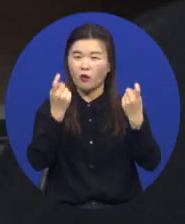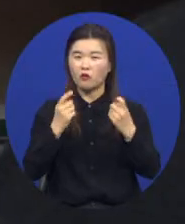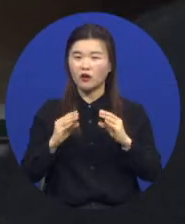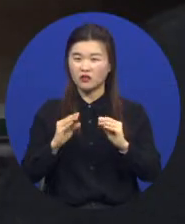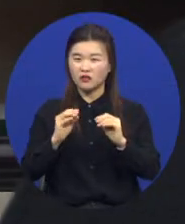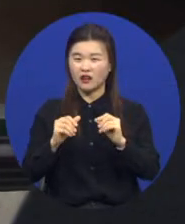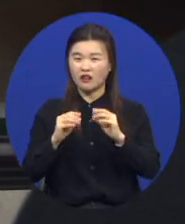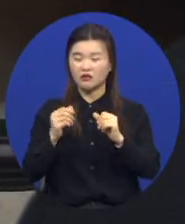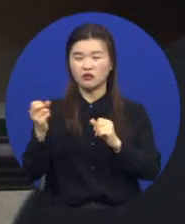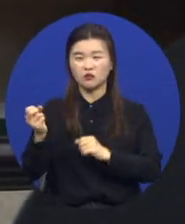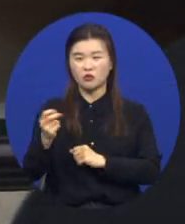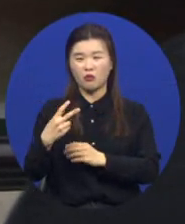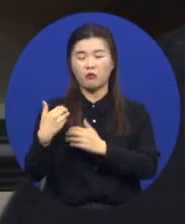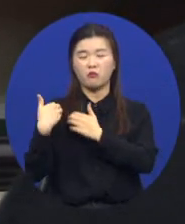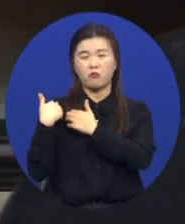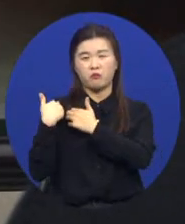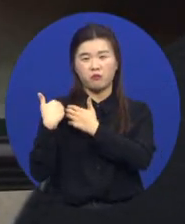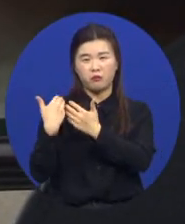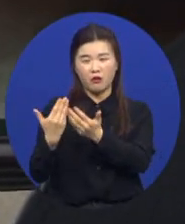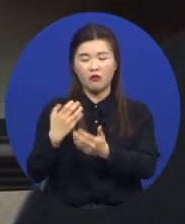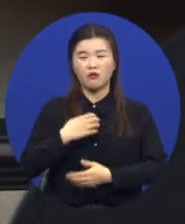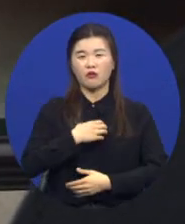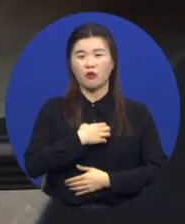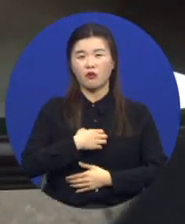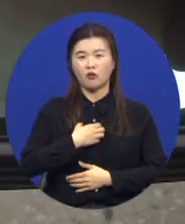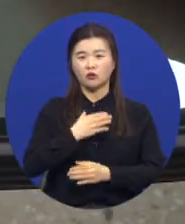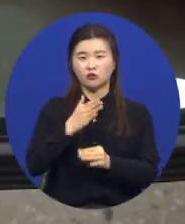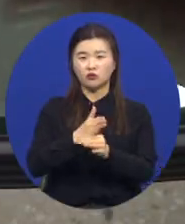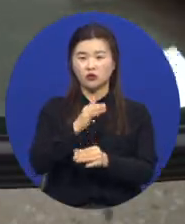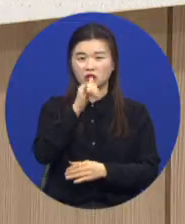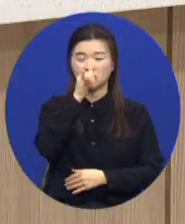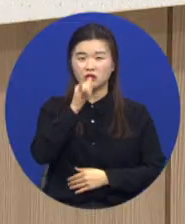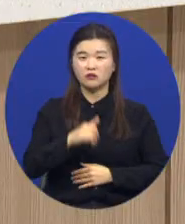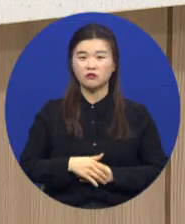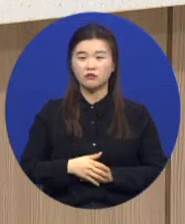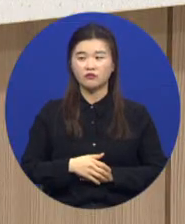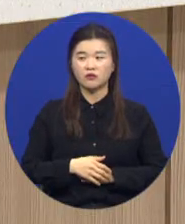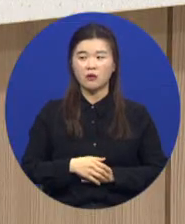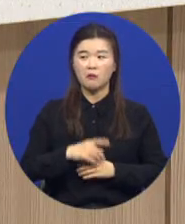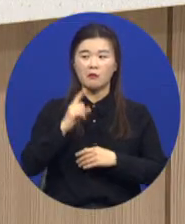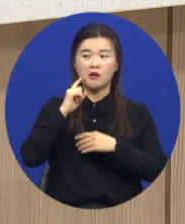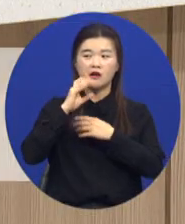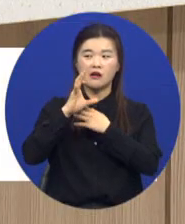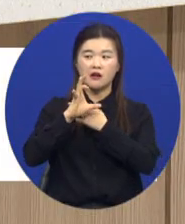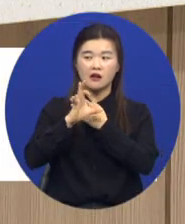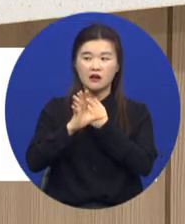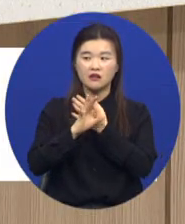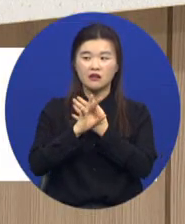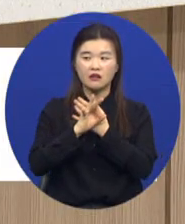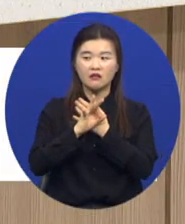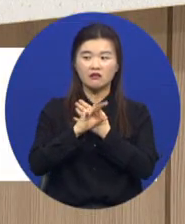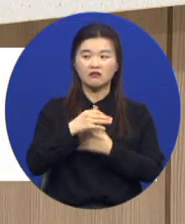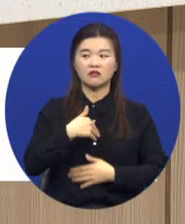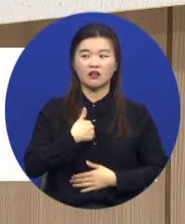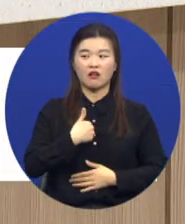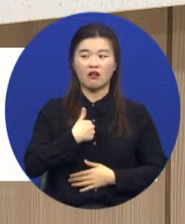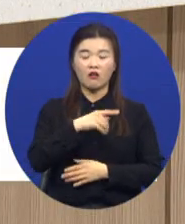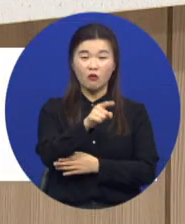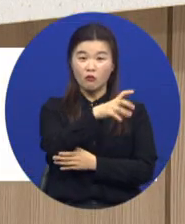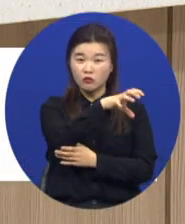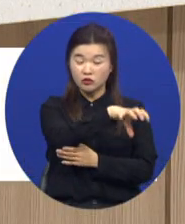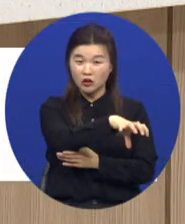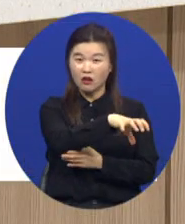개발은 또다시 방치될 거라며 우려하고 있습니다 가능성 만약에 저것을 만약에 내가 지금 대로는